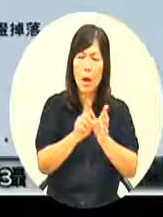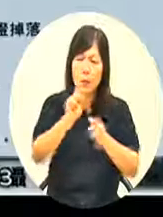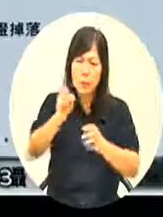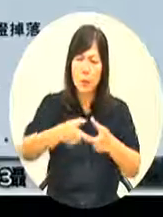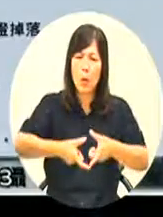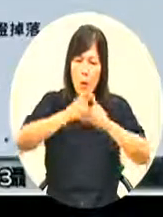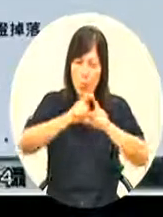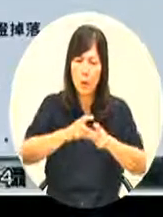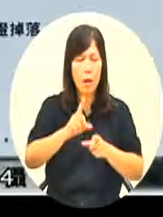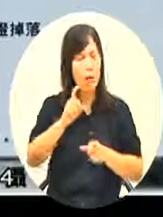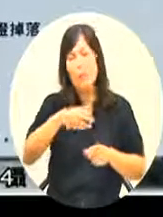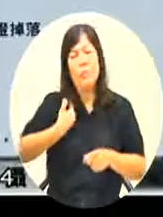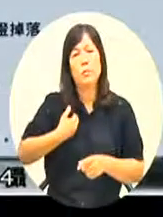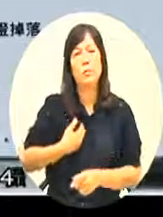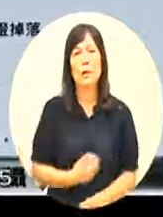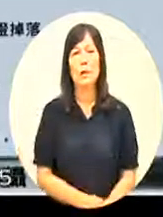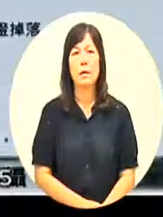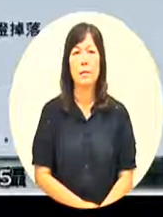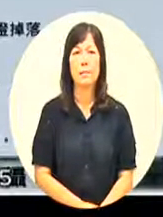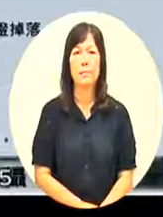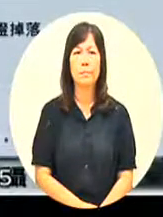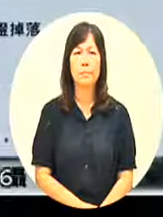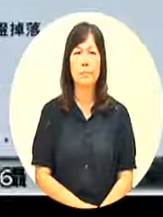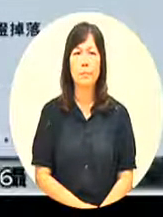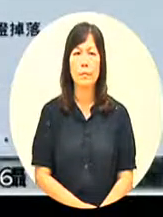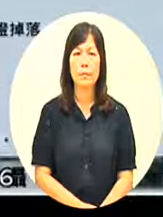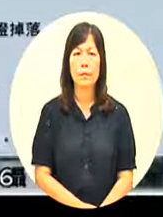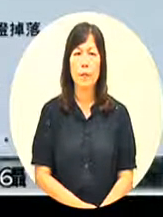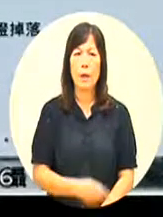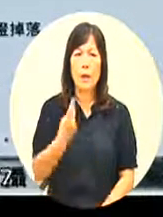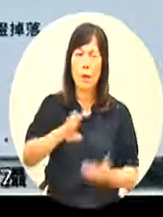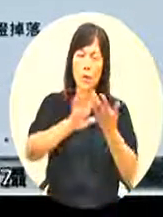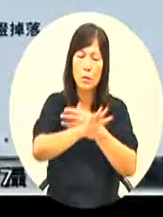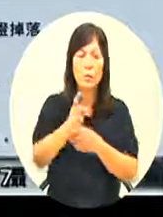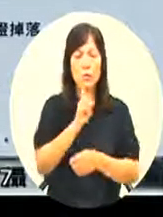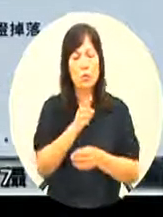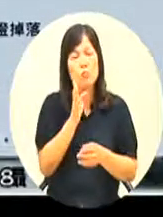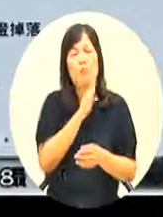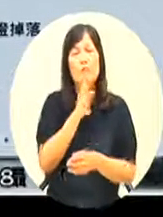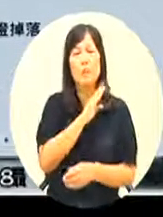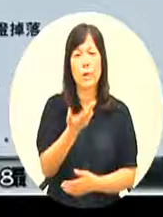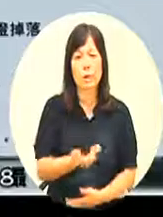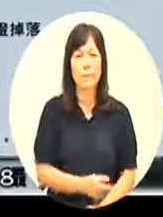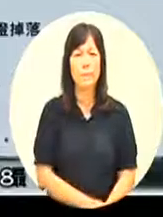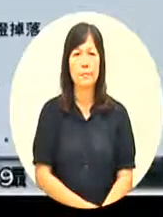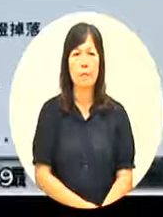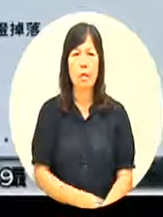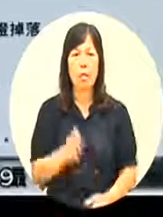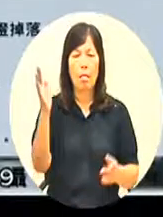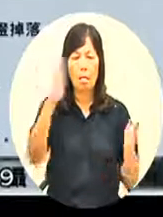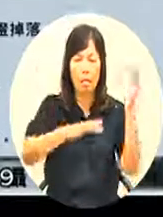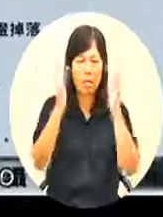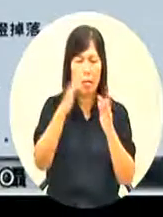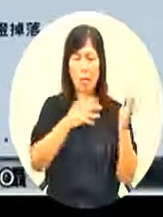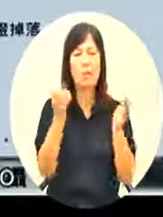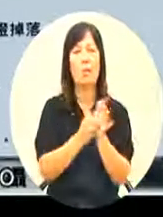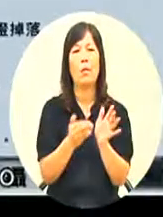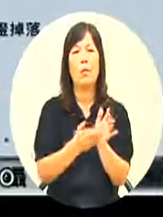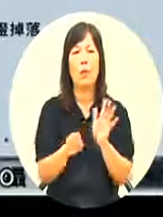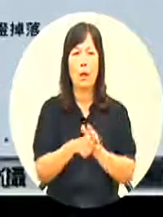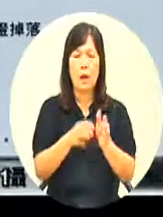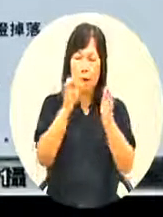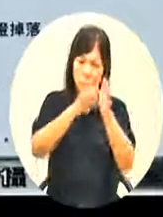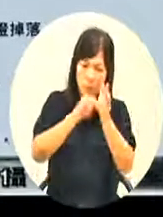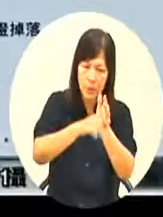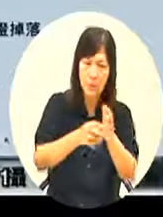可以复旧好。好，那另外其他的我就不用讲了，譬如说该倒的都就会倒，就是篮球场的